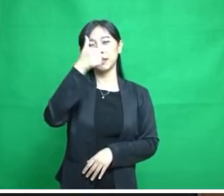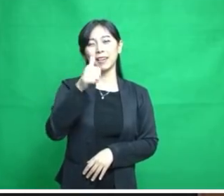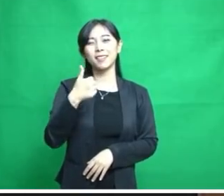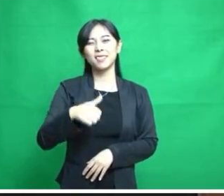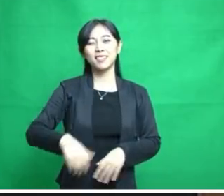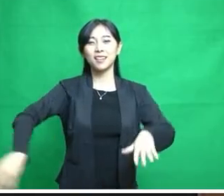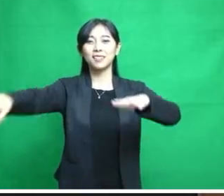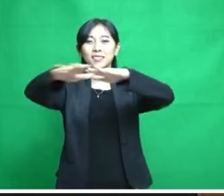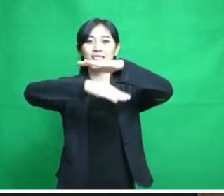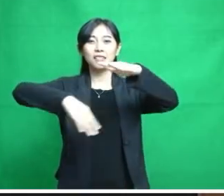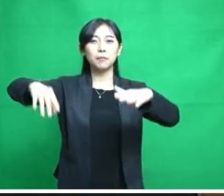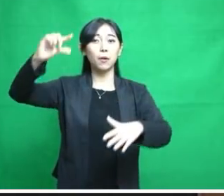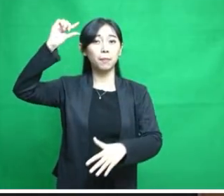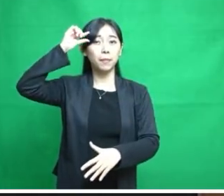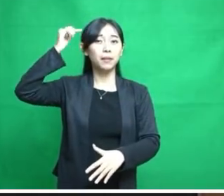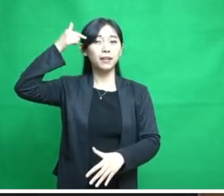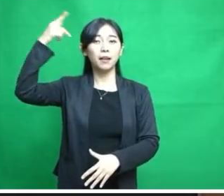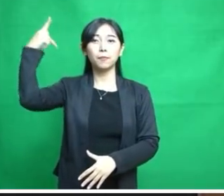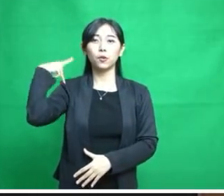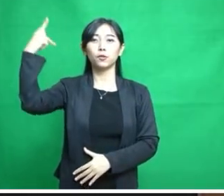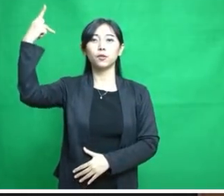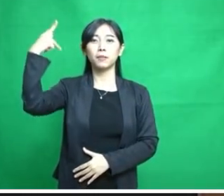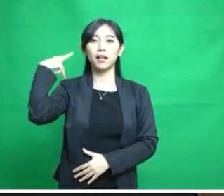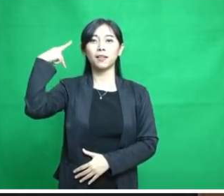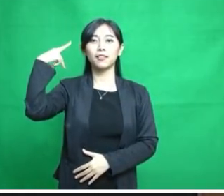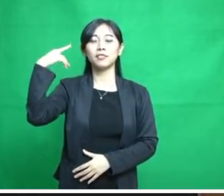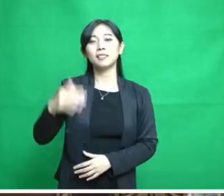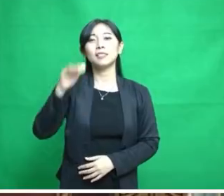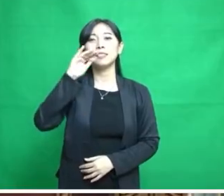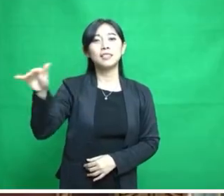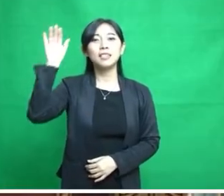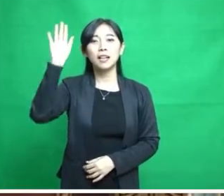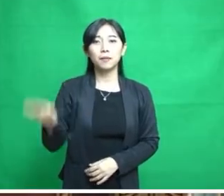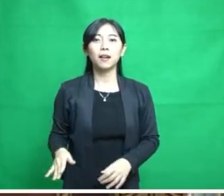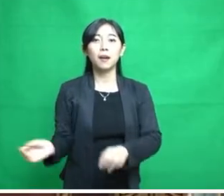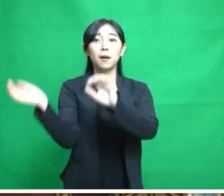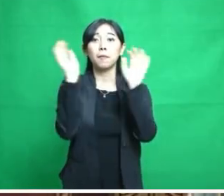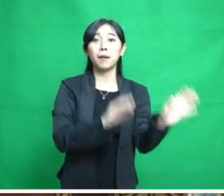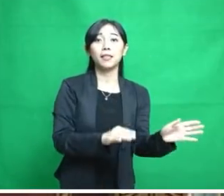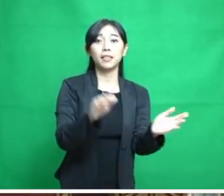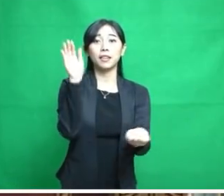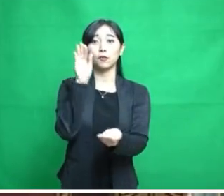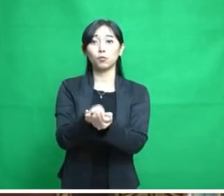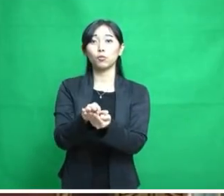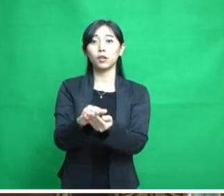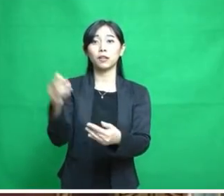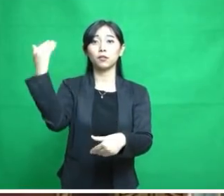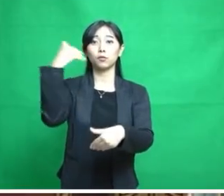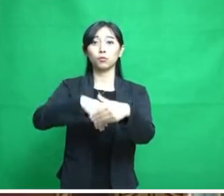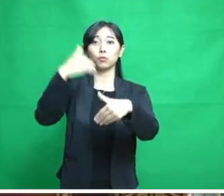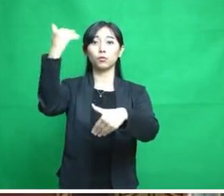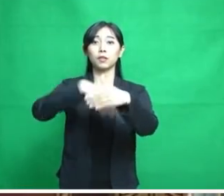yang menderita sengsara di bawah pemerintahan Pontius Pilatus, disalibkan, mati dan